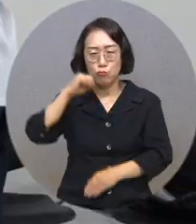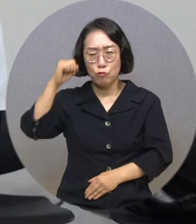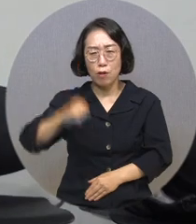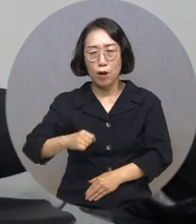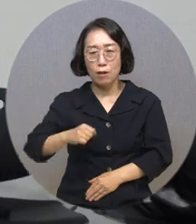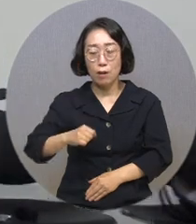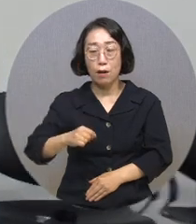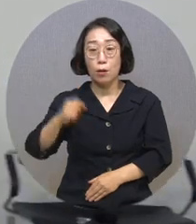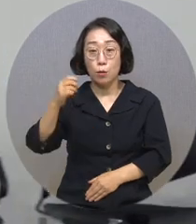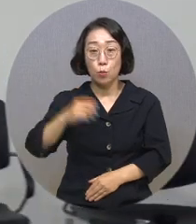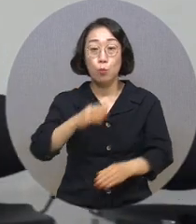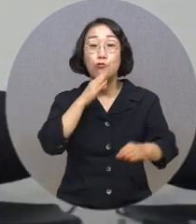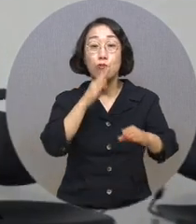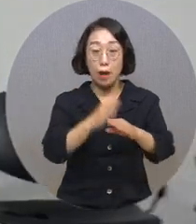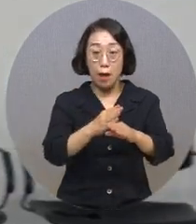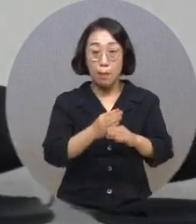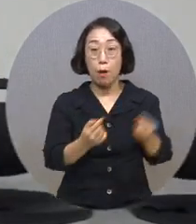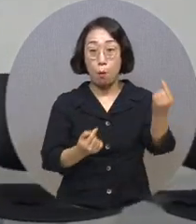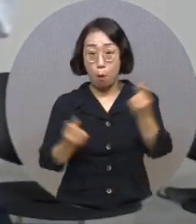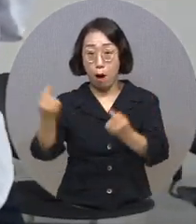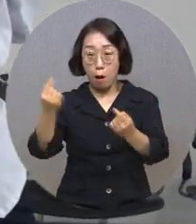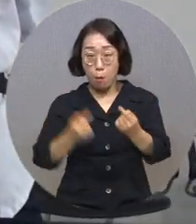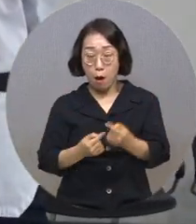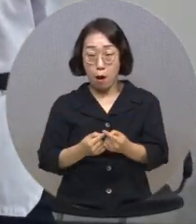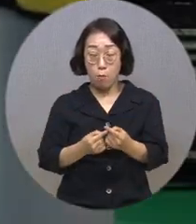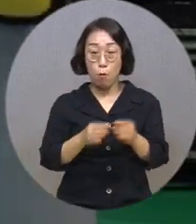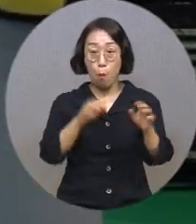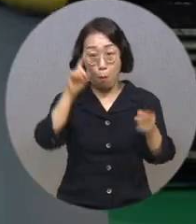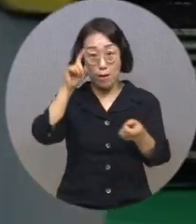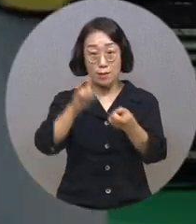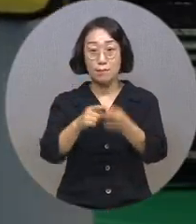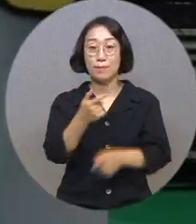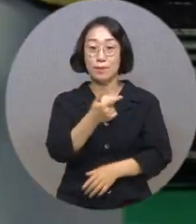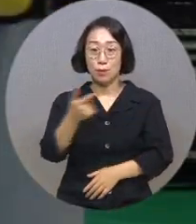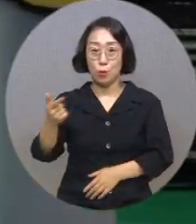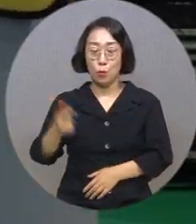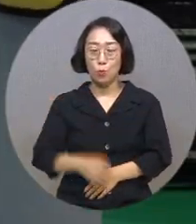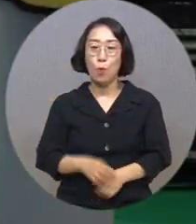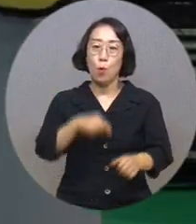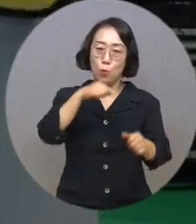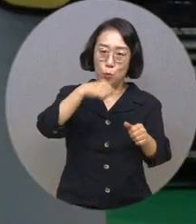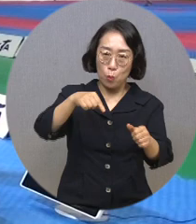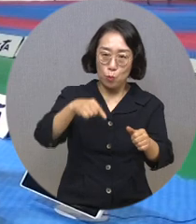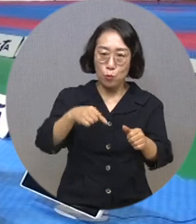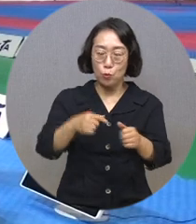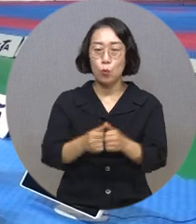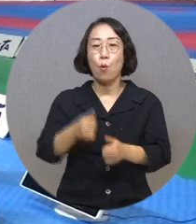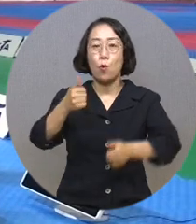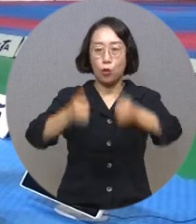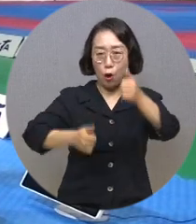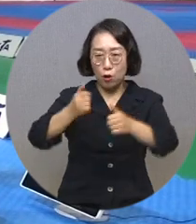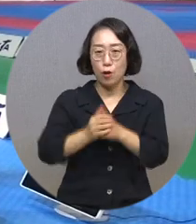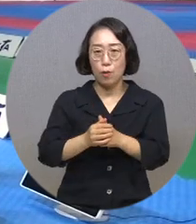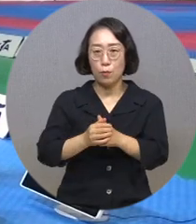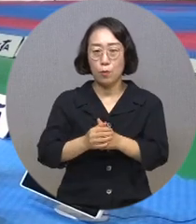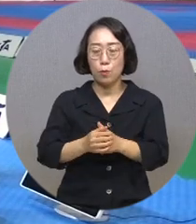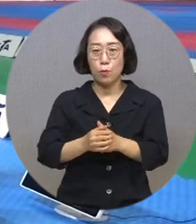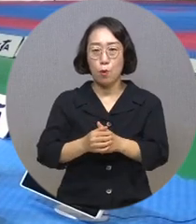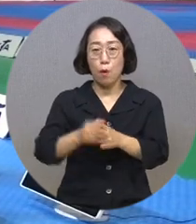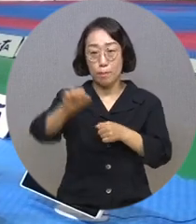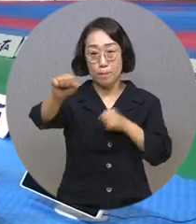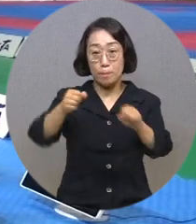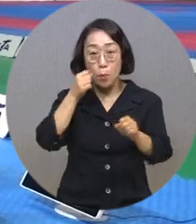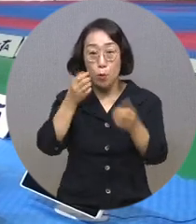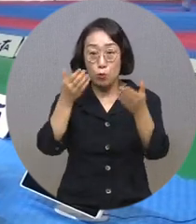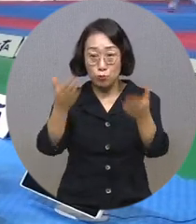선수들과 북한 선수가 참가해 눈길을 끌었고 태권도 세미나와 태권도 경연, 시범 경연 대회,